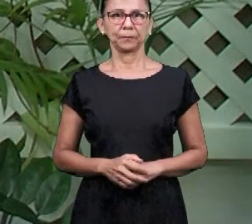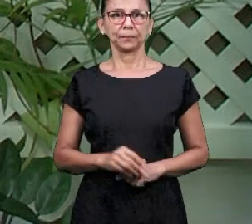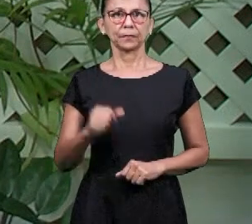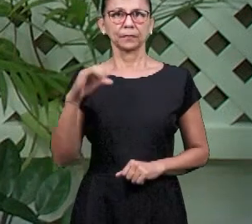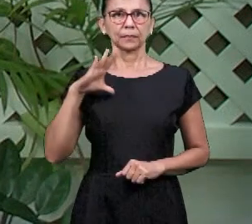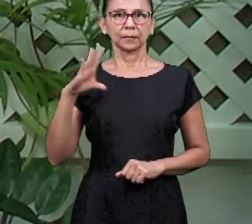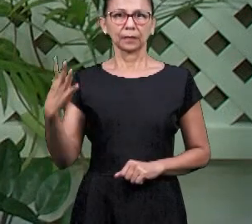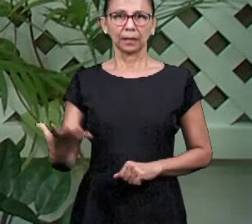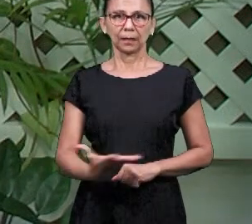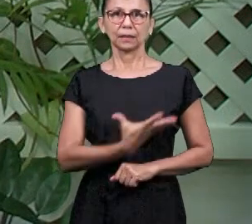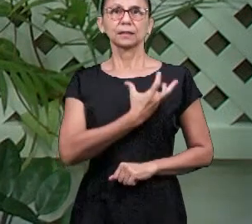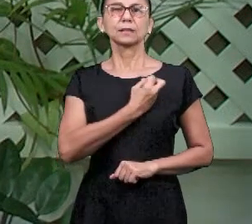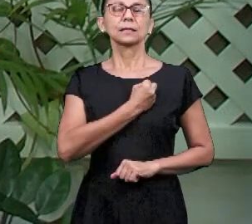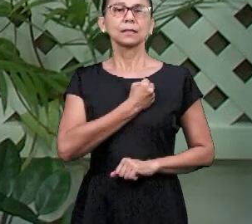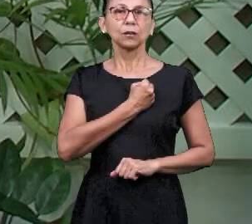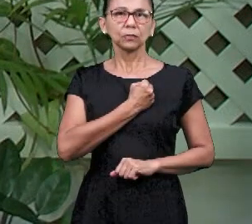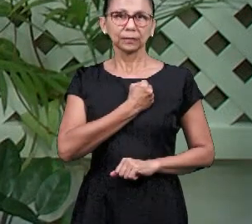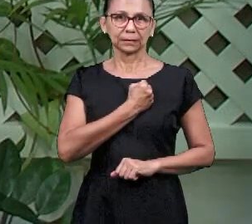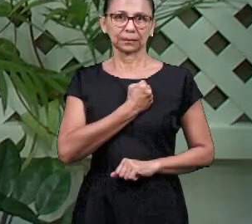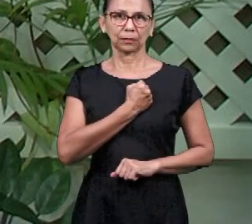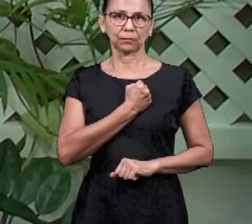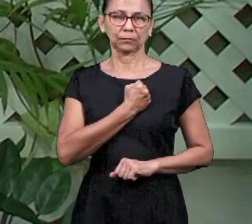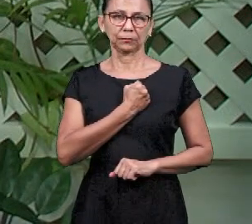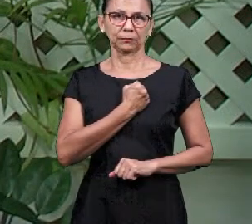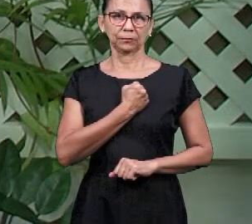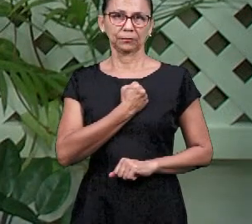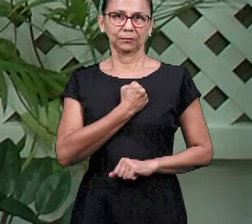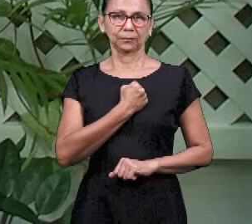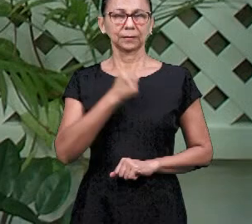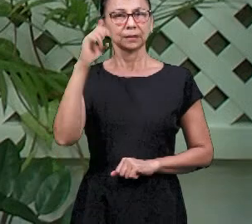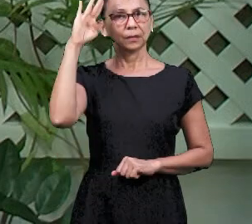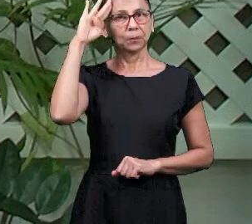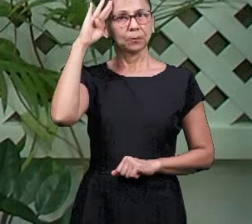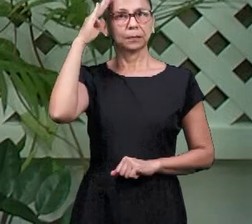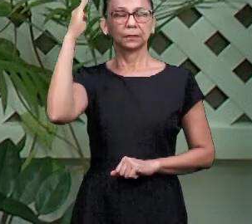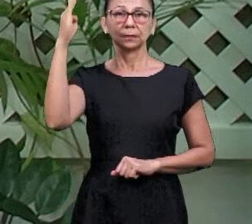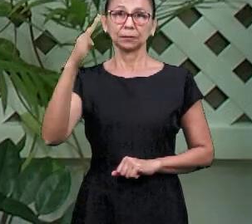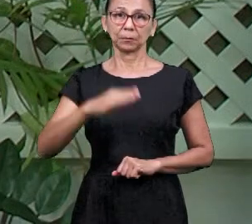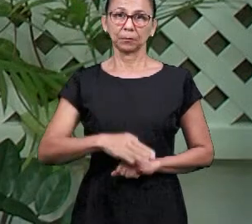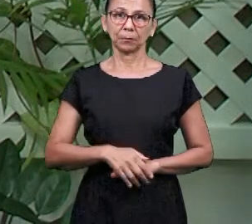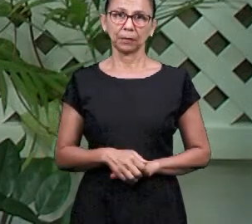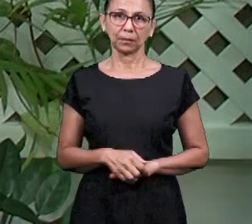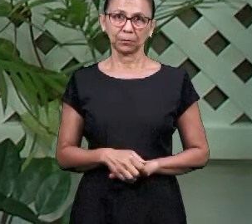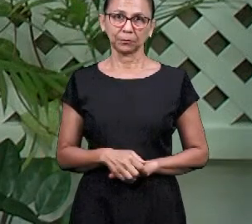Donc les arguments étaient de sa religion. Elle n'était engagée,